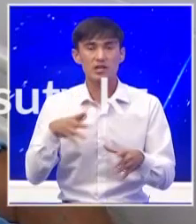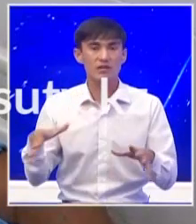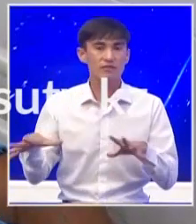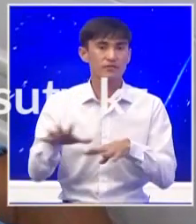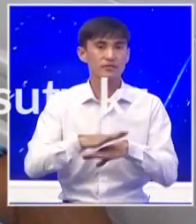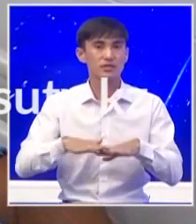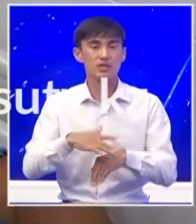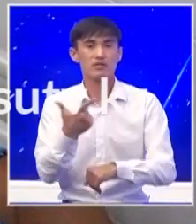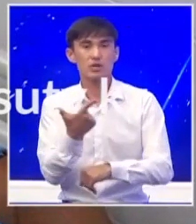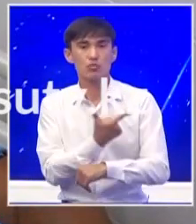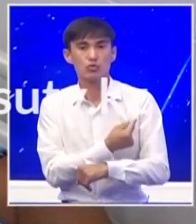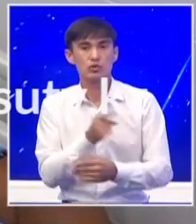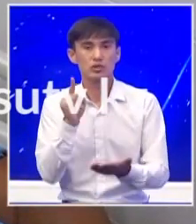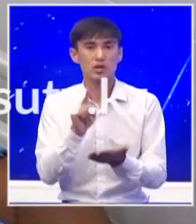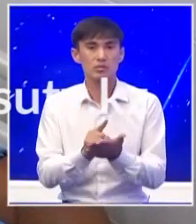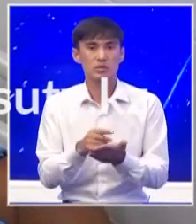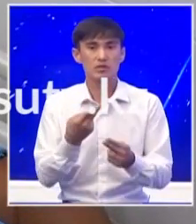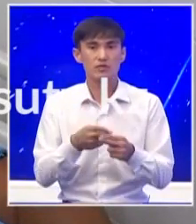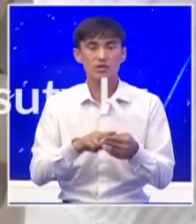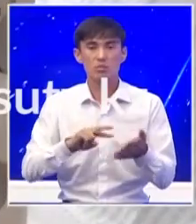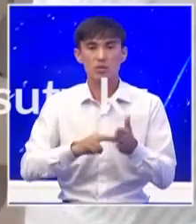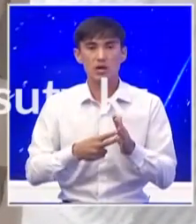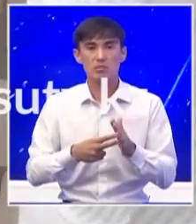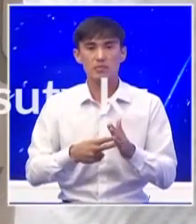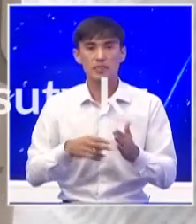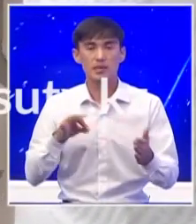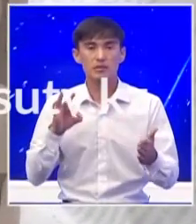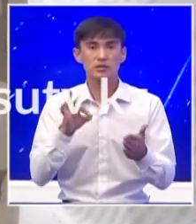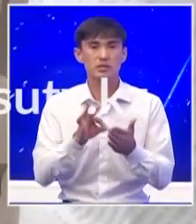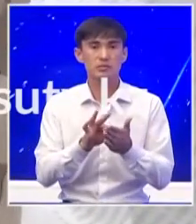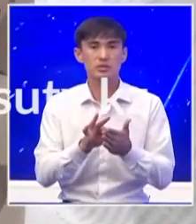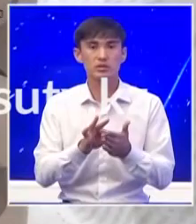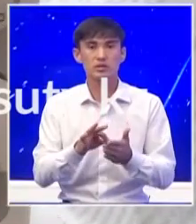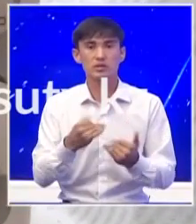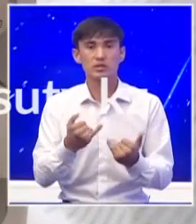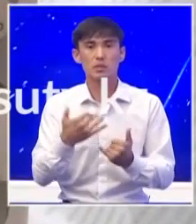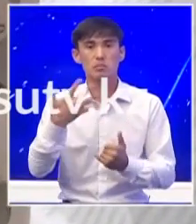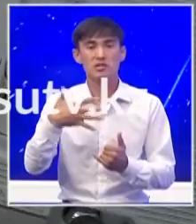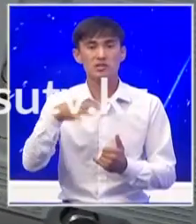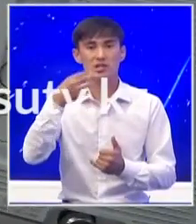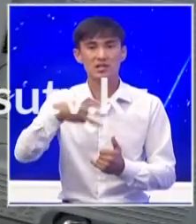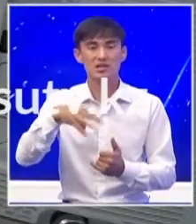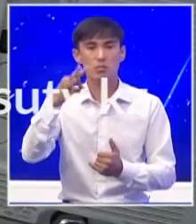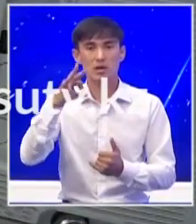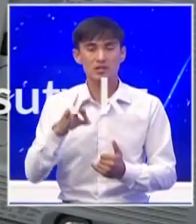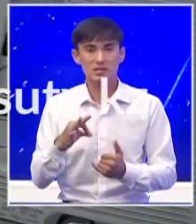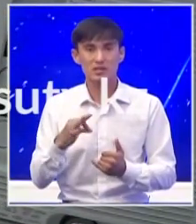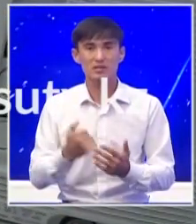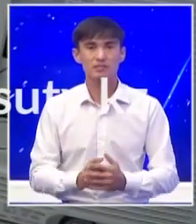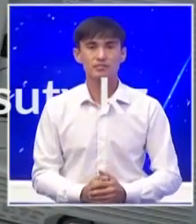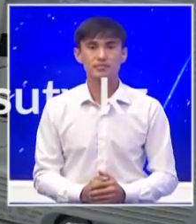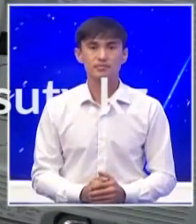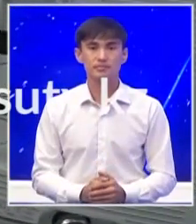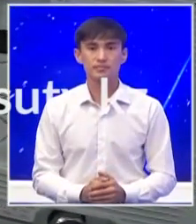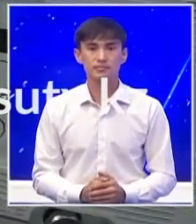коллективного иммунитета. В этом плане наша страна приблизилась к намеченной цели уже почти на 53%. Адина